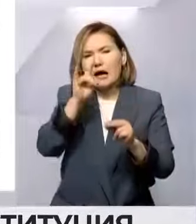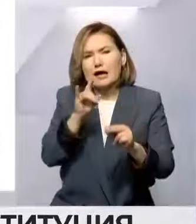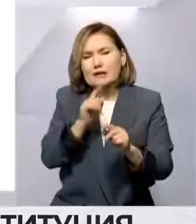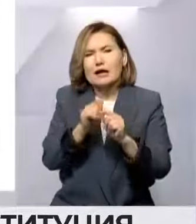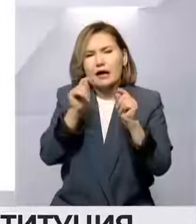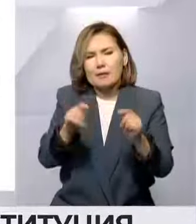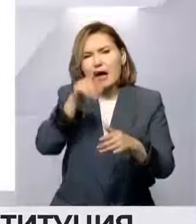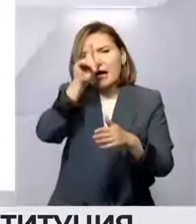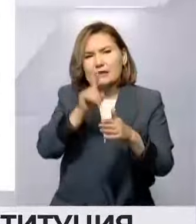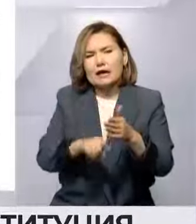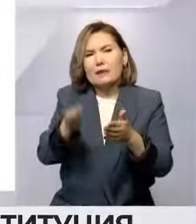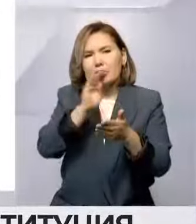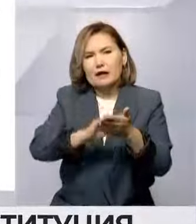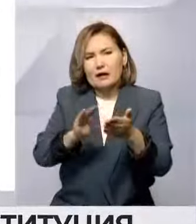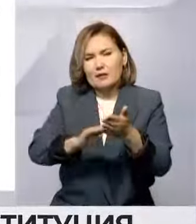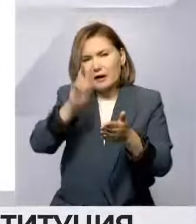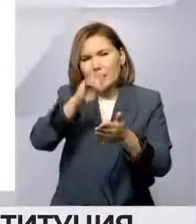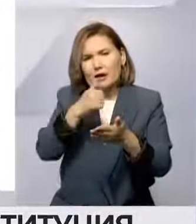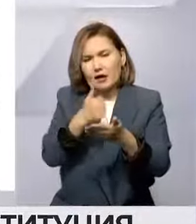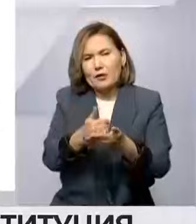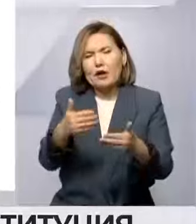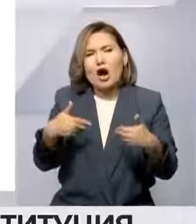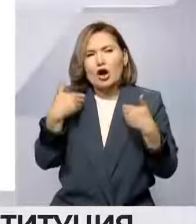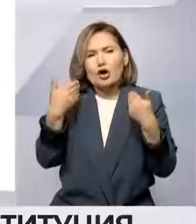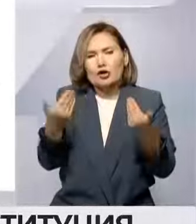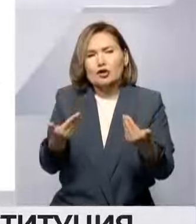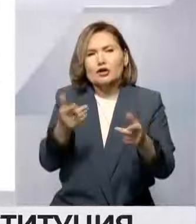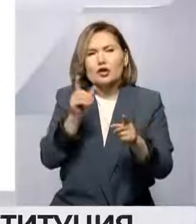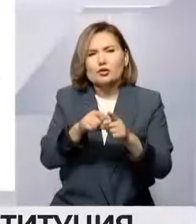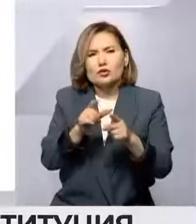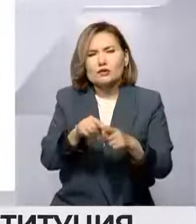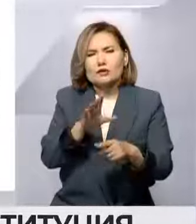құратынымызға кәміл сенемін, делінген мемлекет басшысының құттықтау сөзінде.